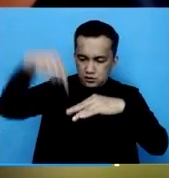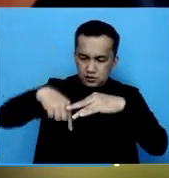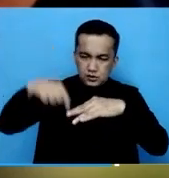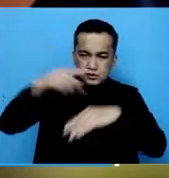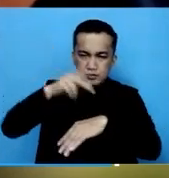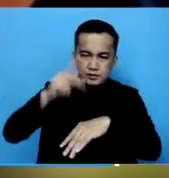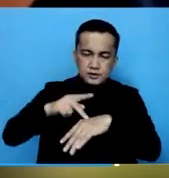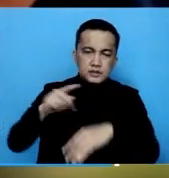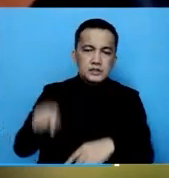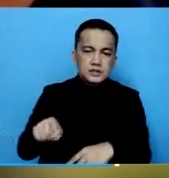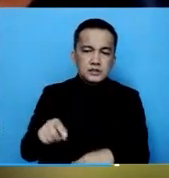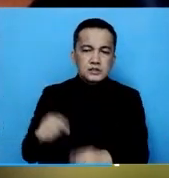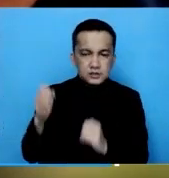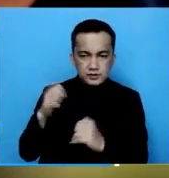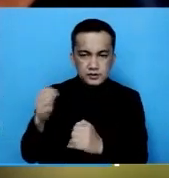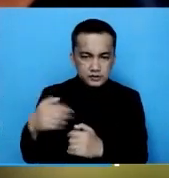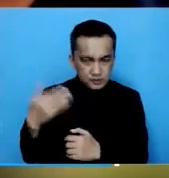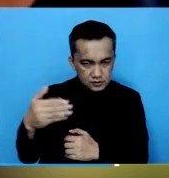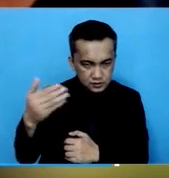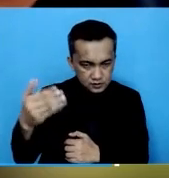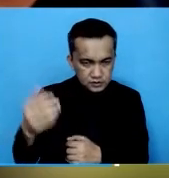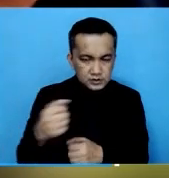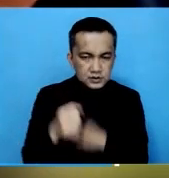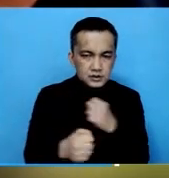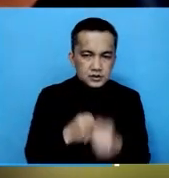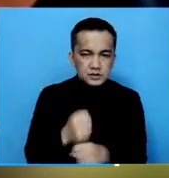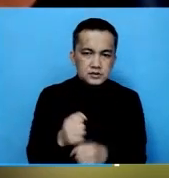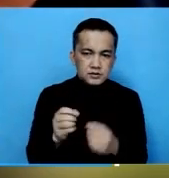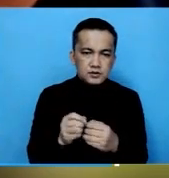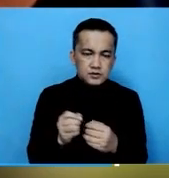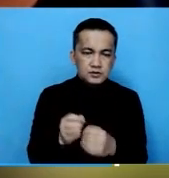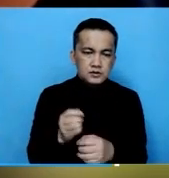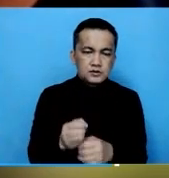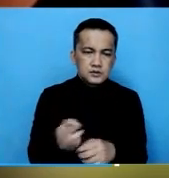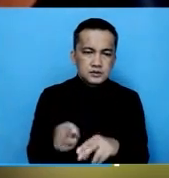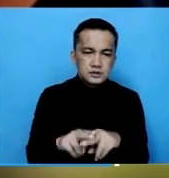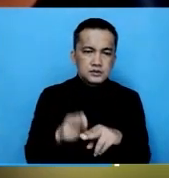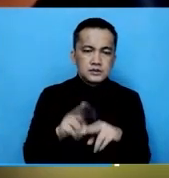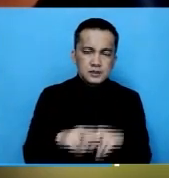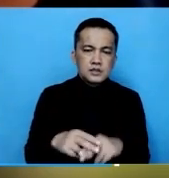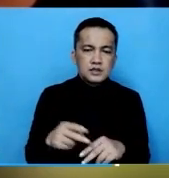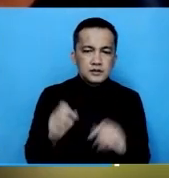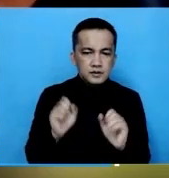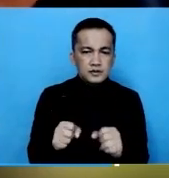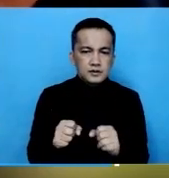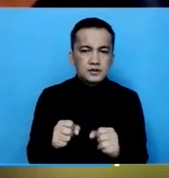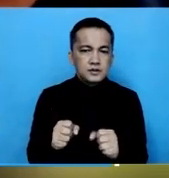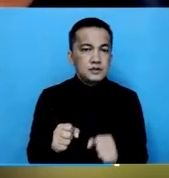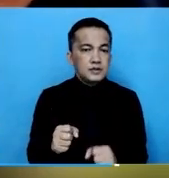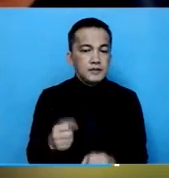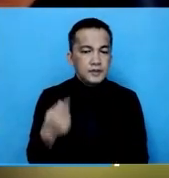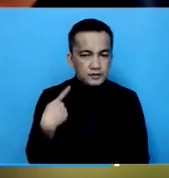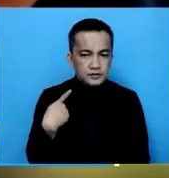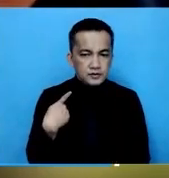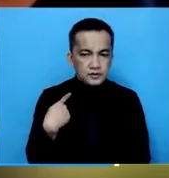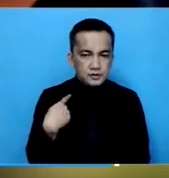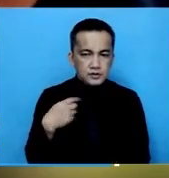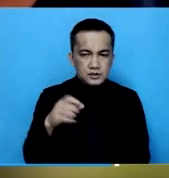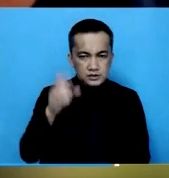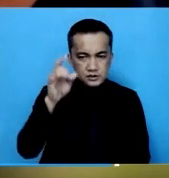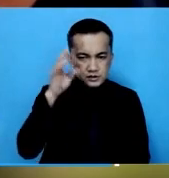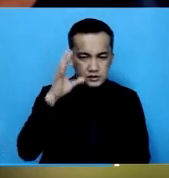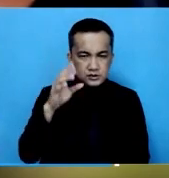i-expect natin na in the coming years mas dadami pa to. Kaya meron talagang posibilidad na may risk